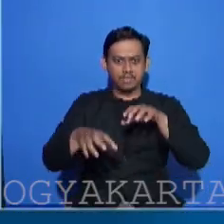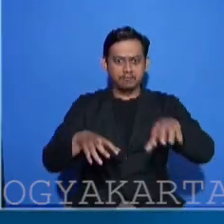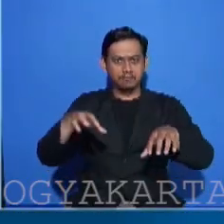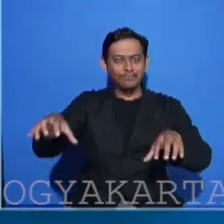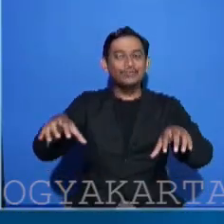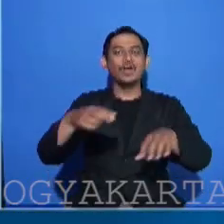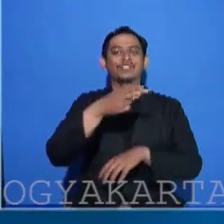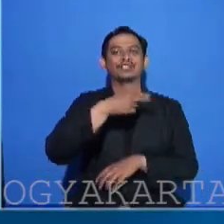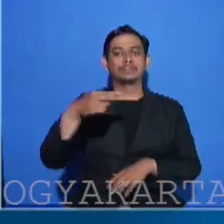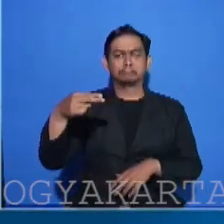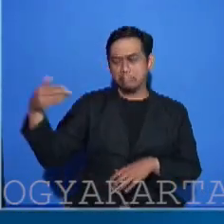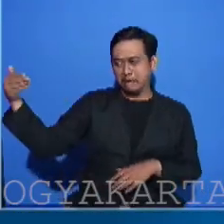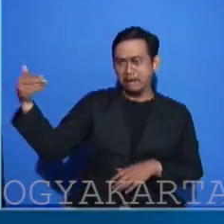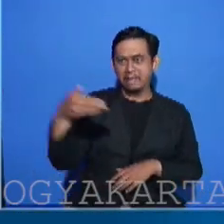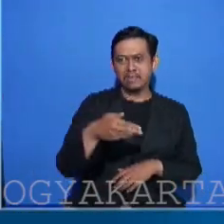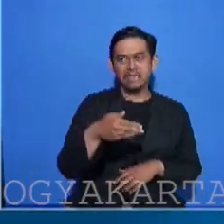dalam kunjungannya